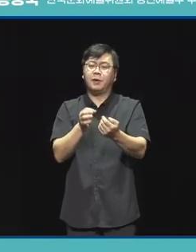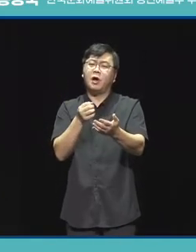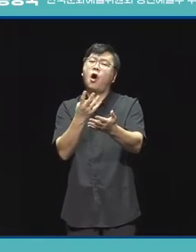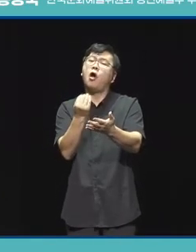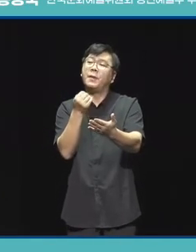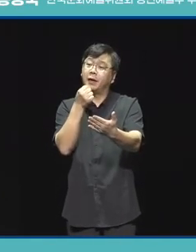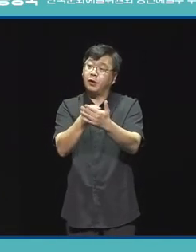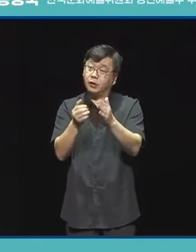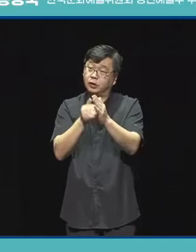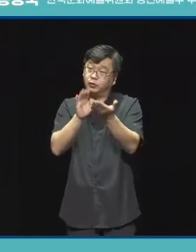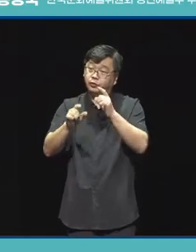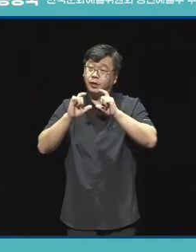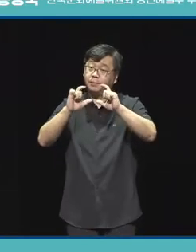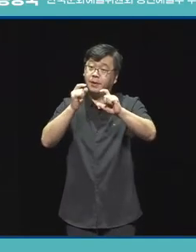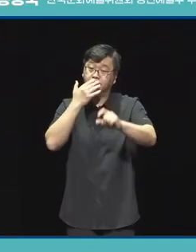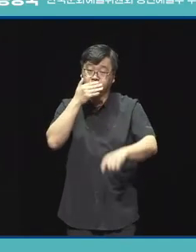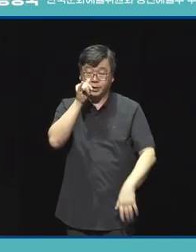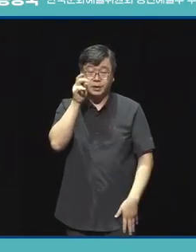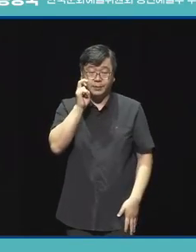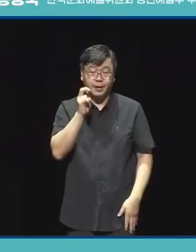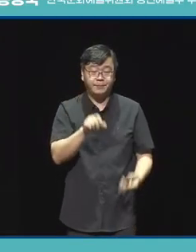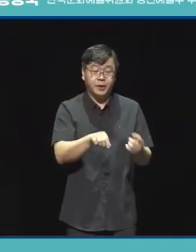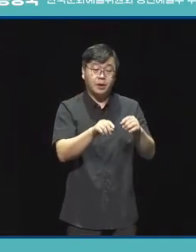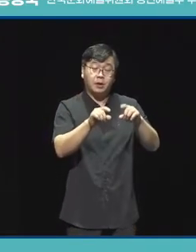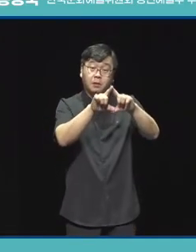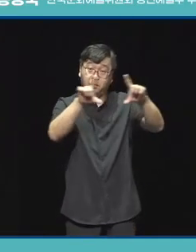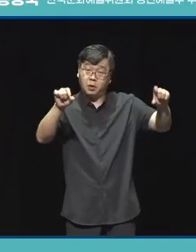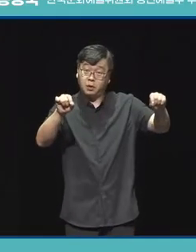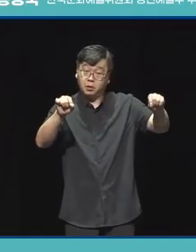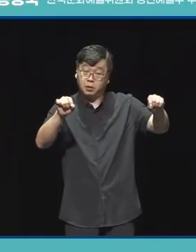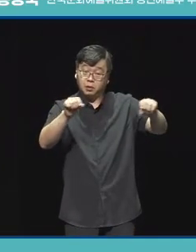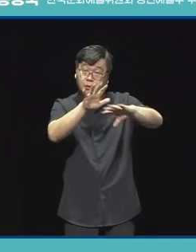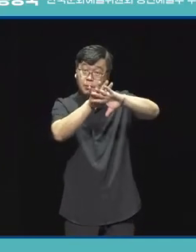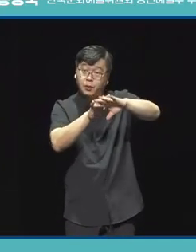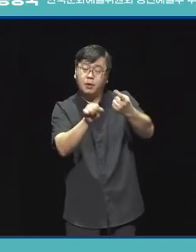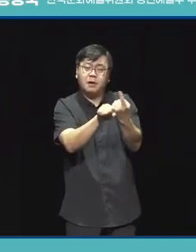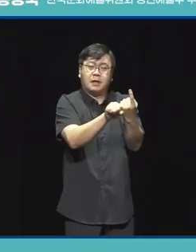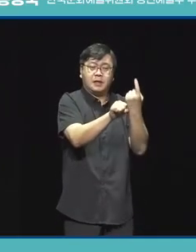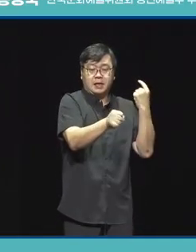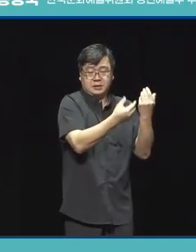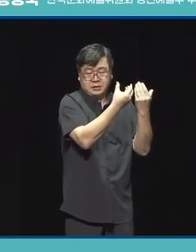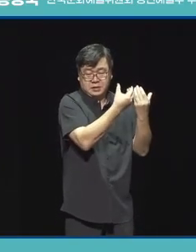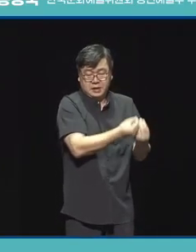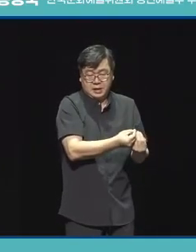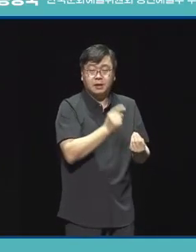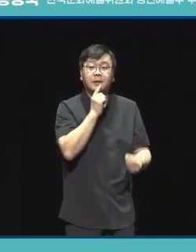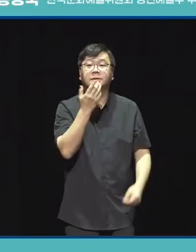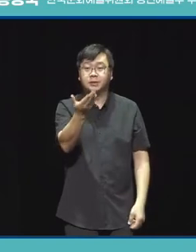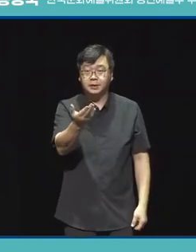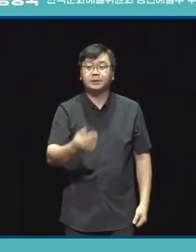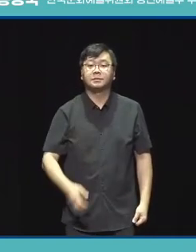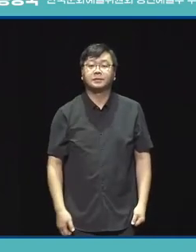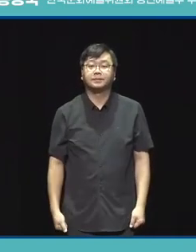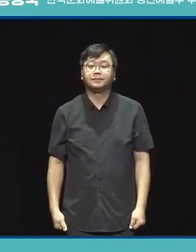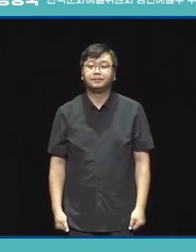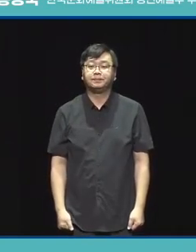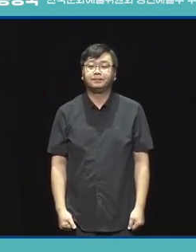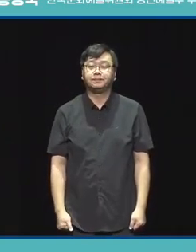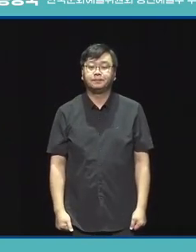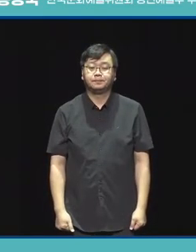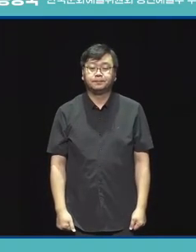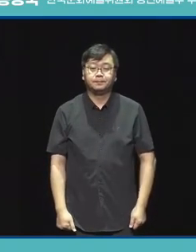하겠습니다 아래 표는 전년도 원고료 평균 지급 단가임을 참조해 주시면 되시겠습니다